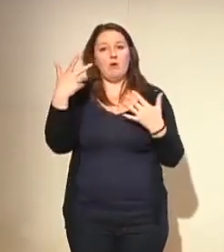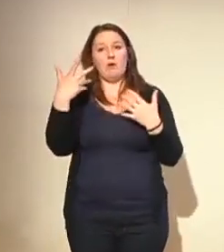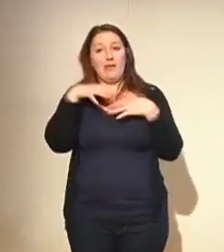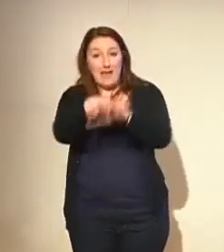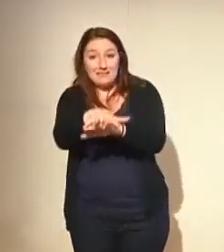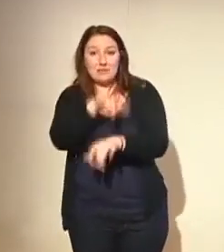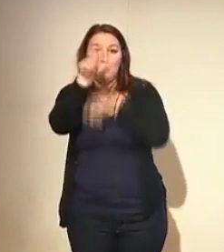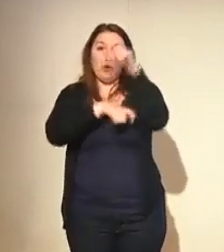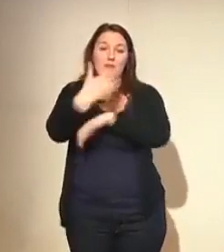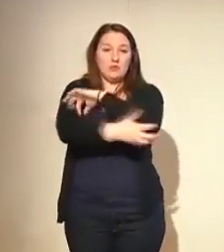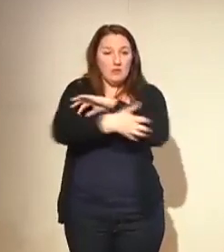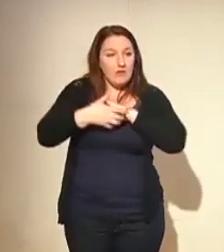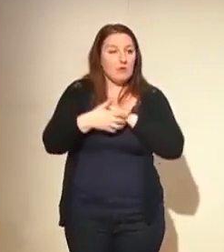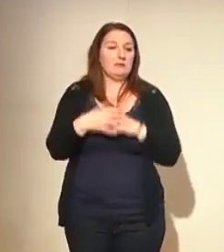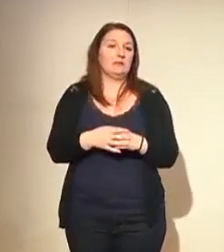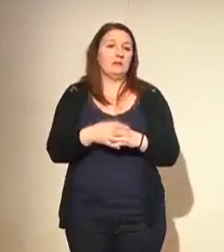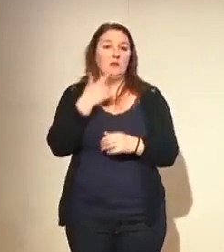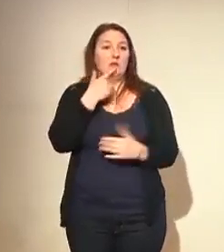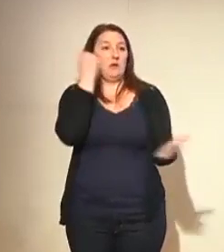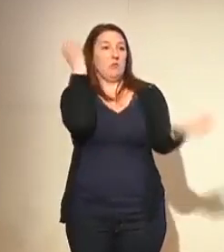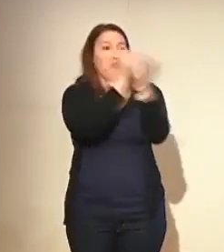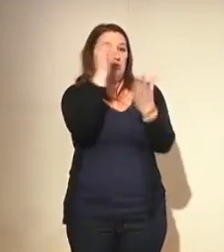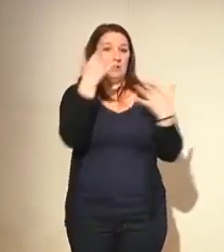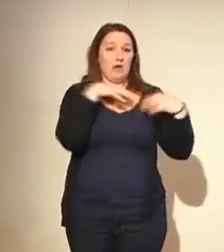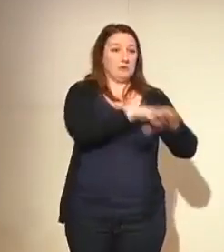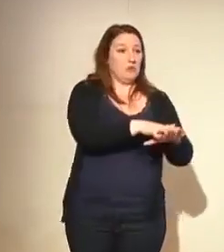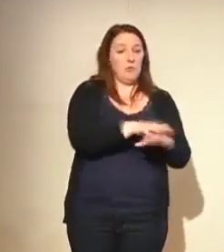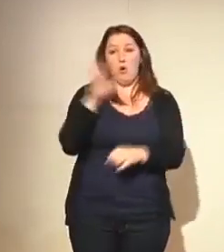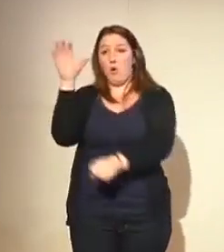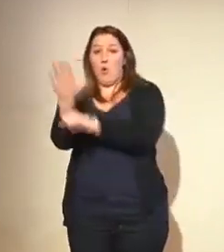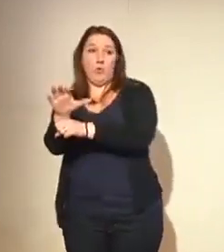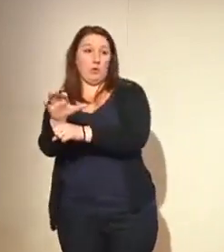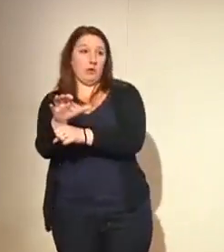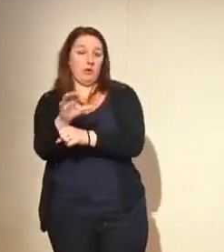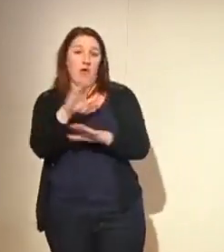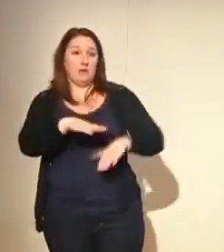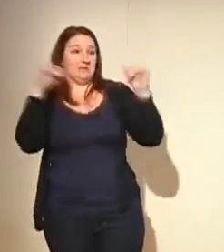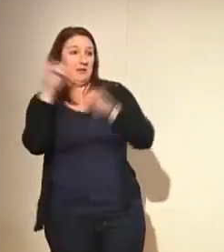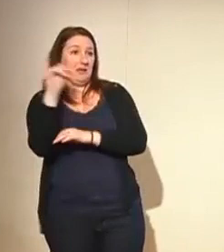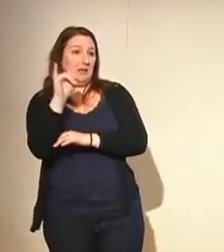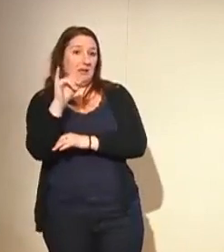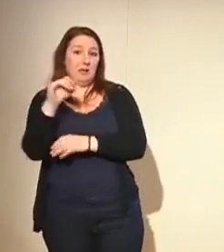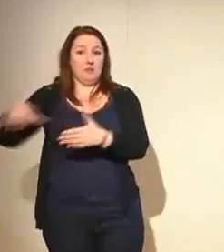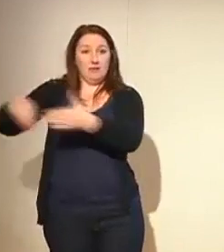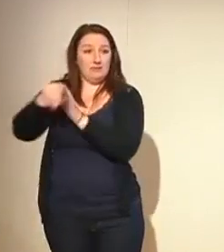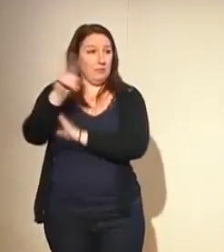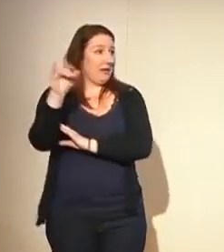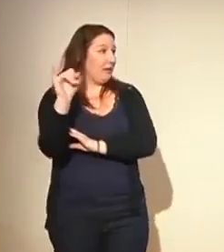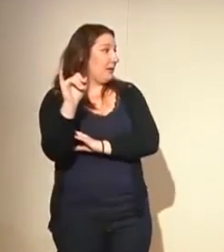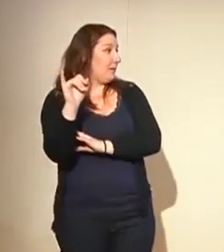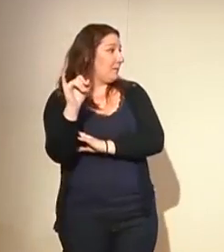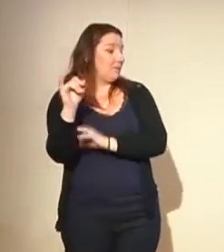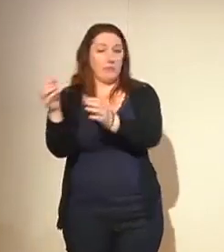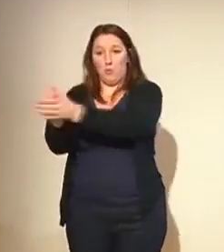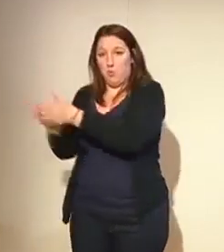amendement qui est pour le rassemblement qui est contre qui s'abstient qui ne prend pas part au vote